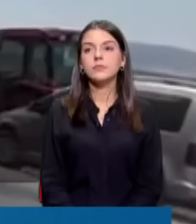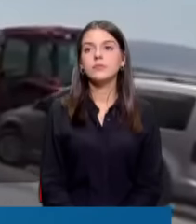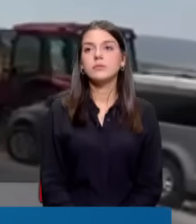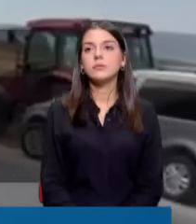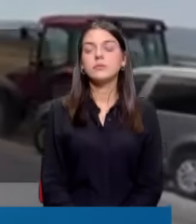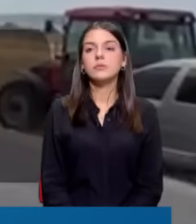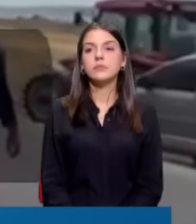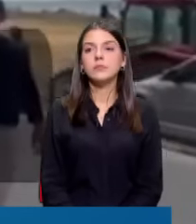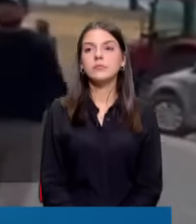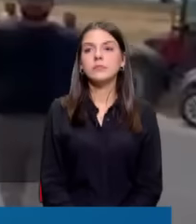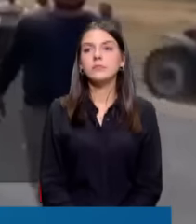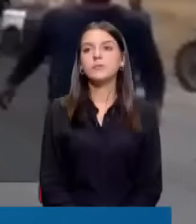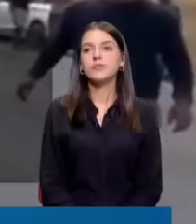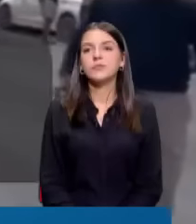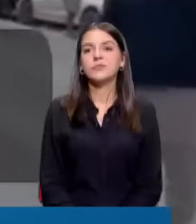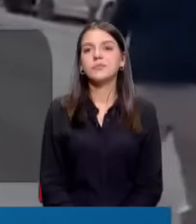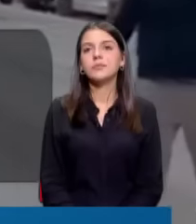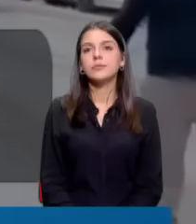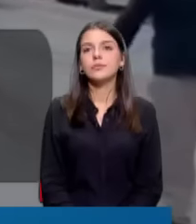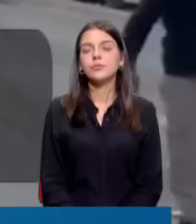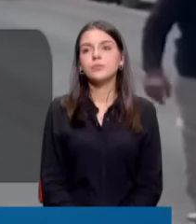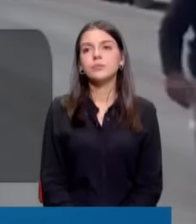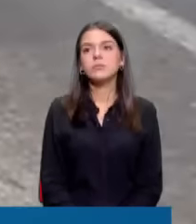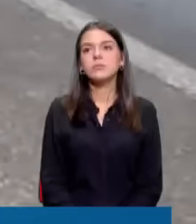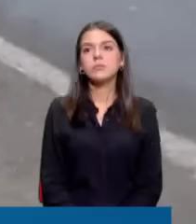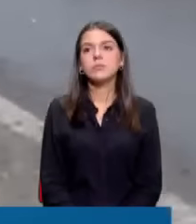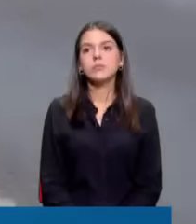çiftçisi, Kahramanmaraş çiftçisi bitiyor.